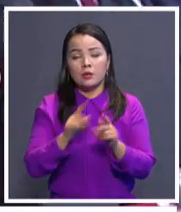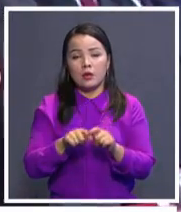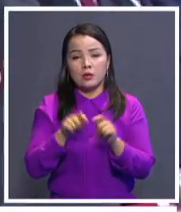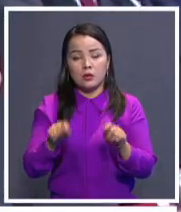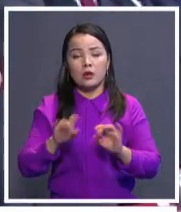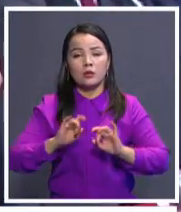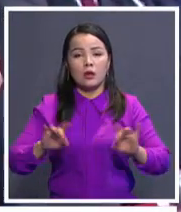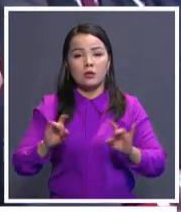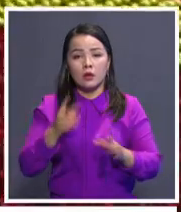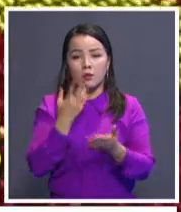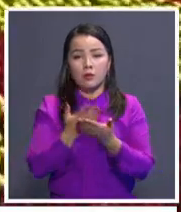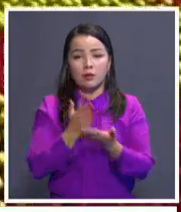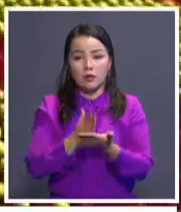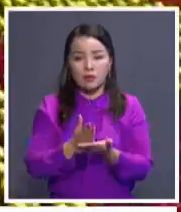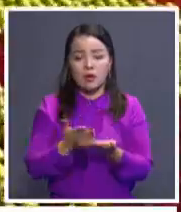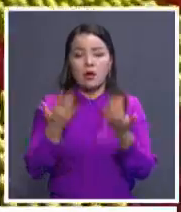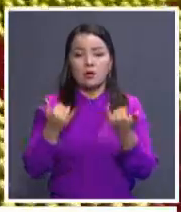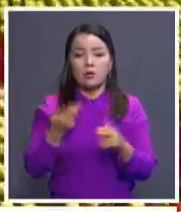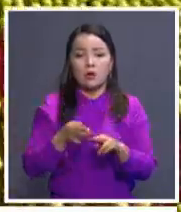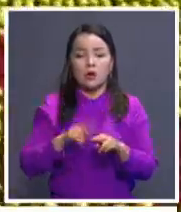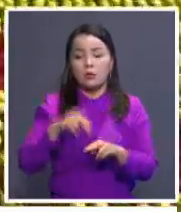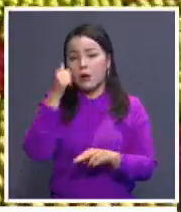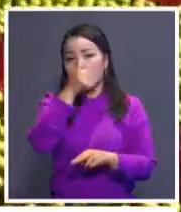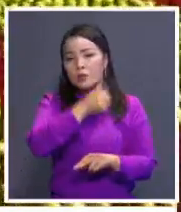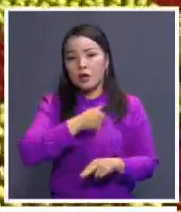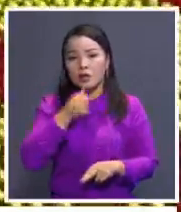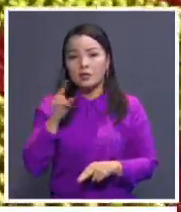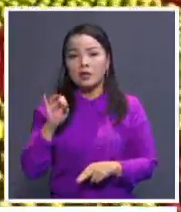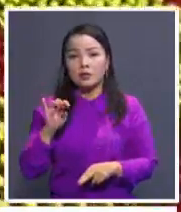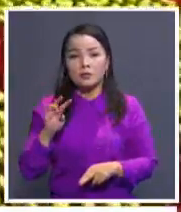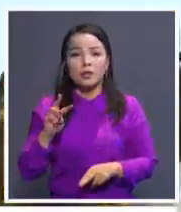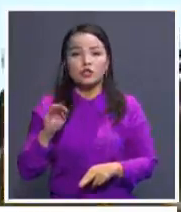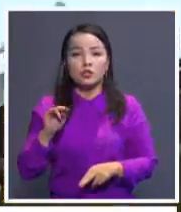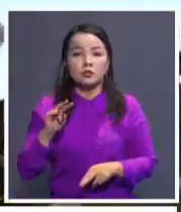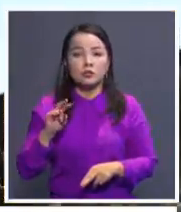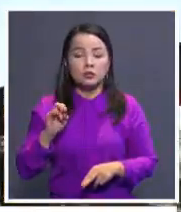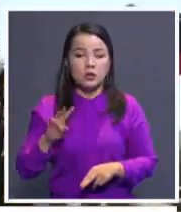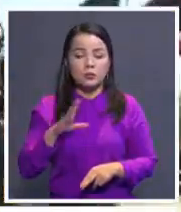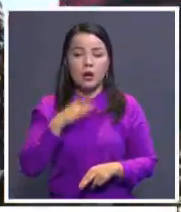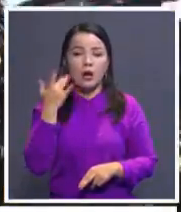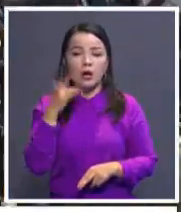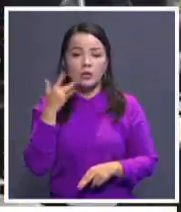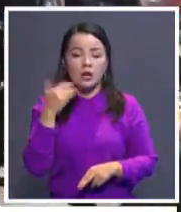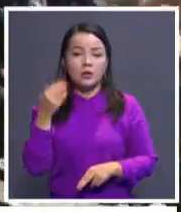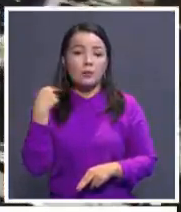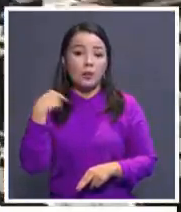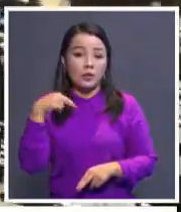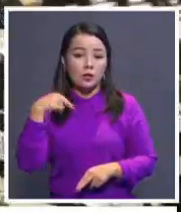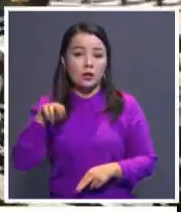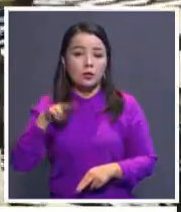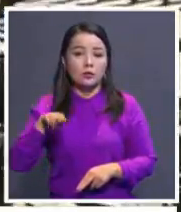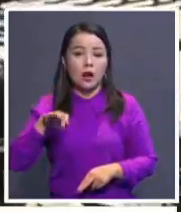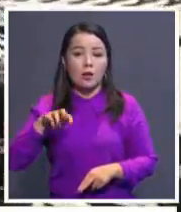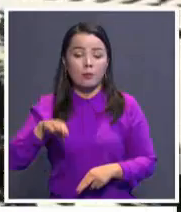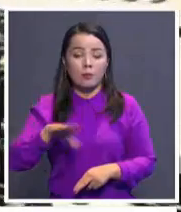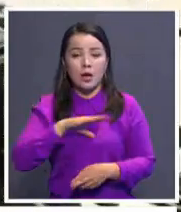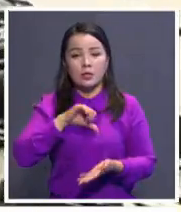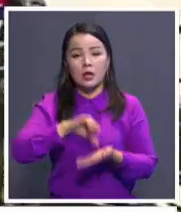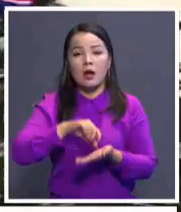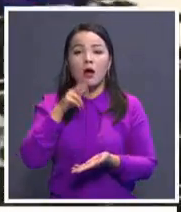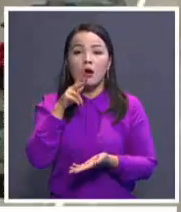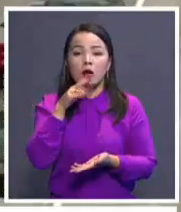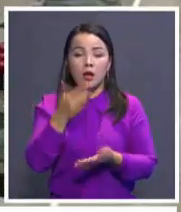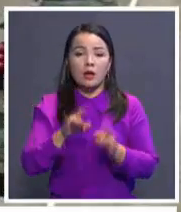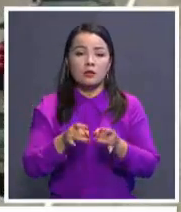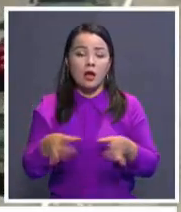келіссөздерге кері әсер ететін еді. Биылдың маусымында Ким Чен Ын мен АҚШ президенті Дональд Трамп Корея түбегін ядролық қарудан